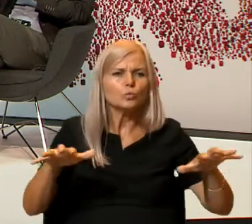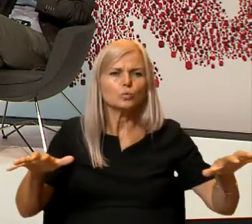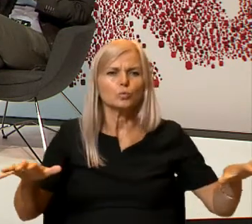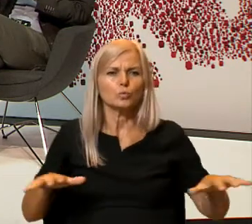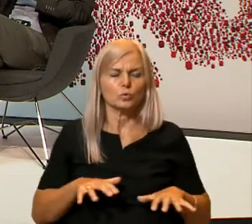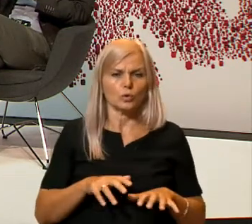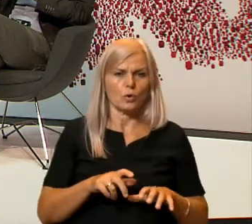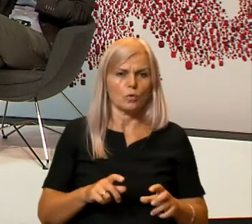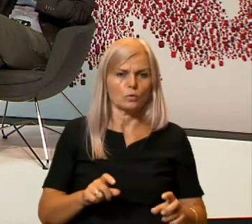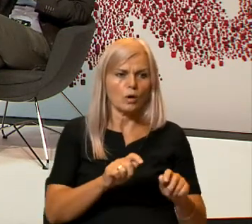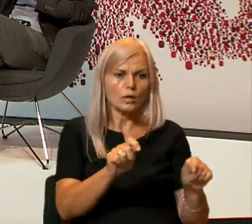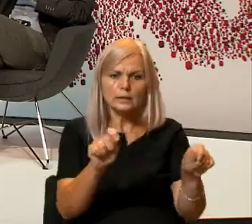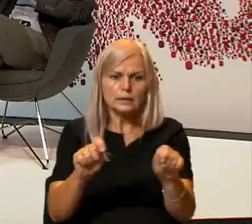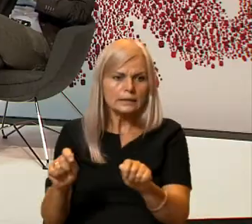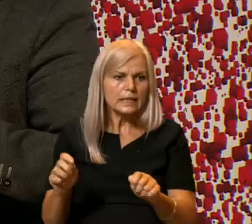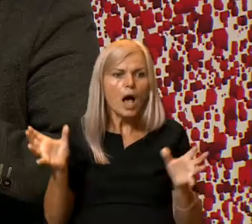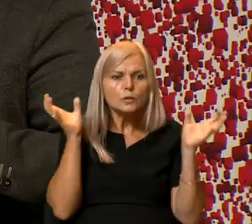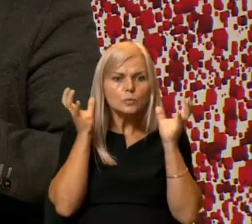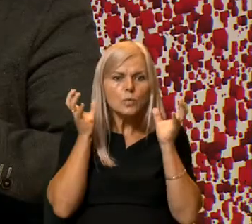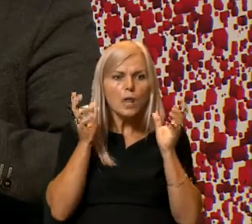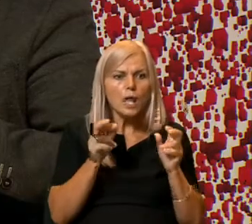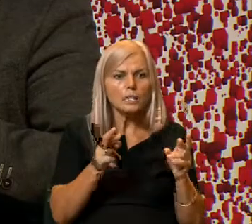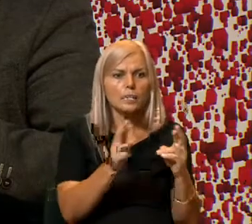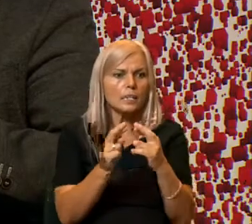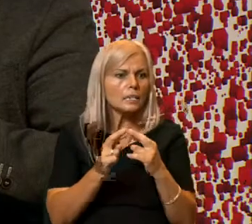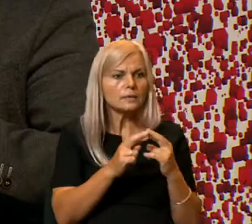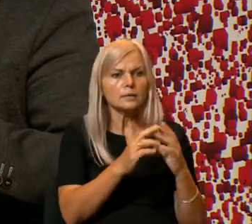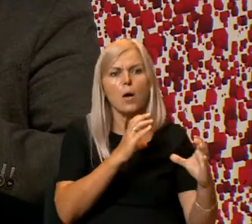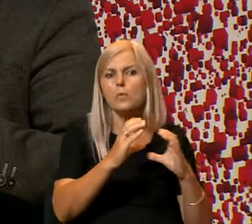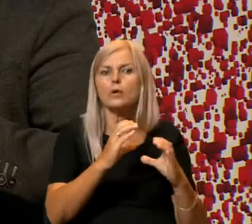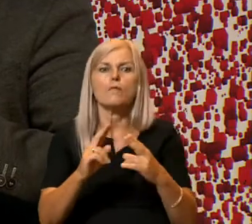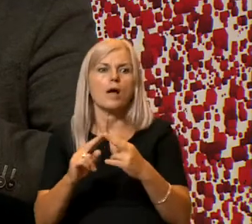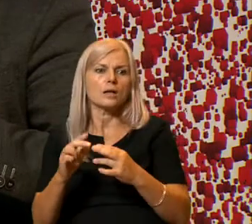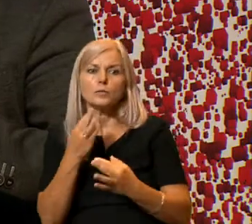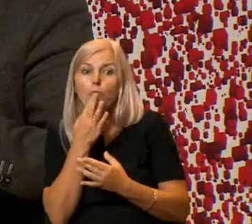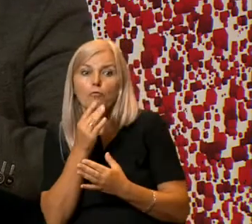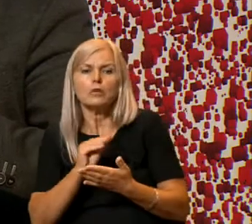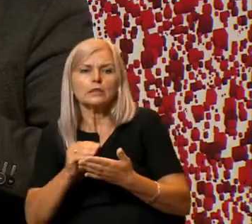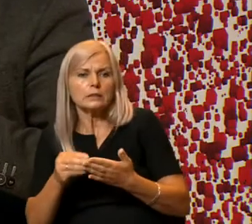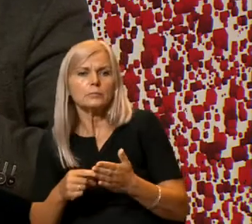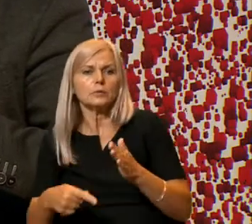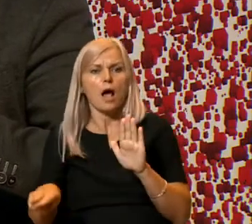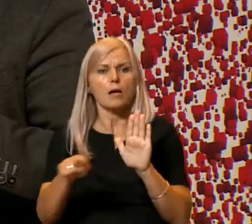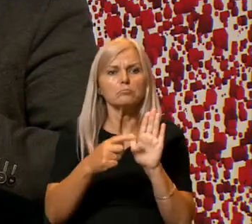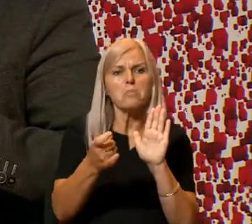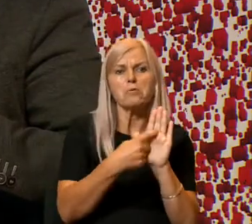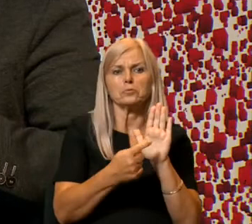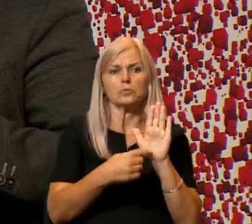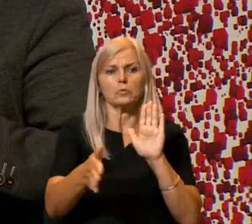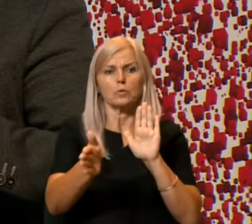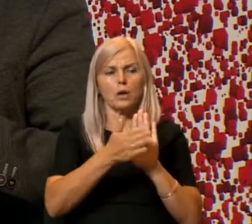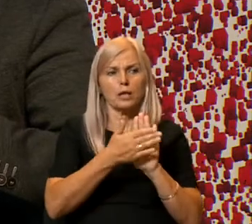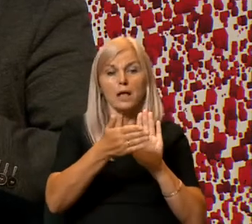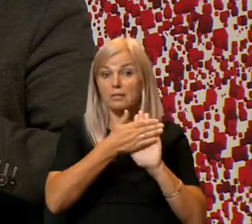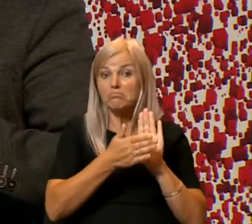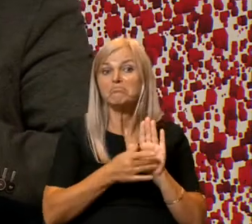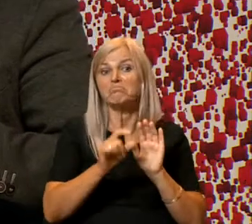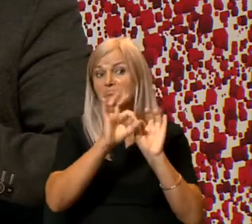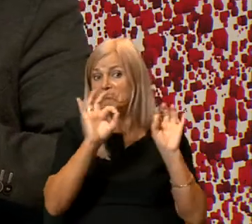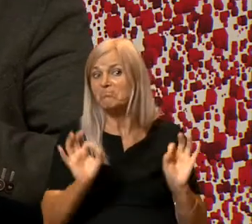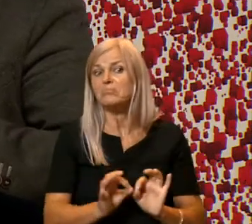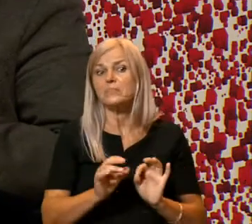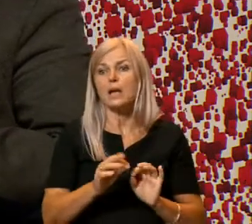też został niejako utracony na pewnych etapach. Wciąż istniał związek, ale bez rezonansu